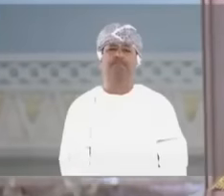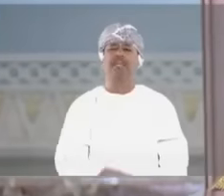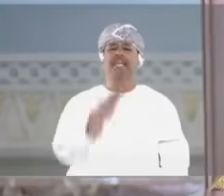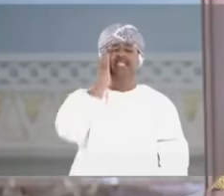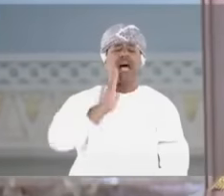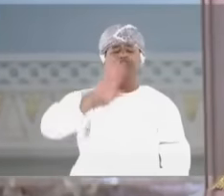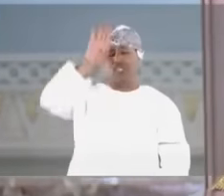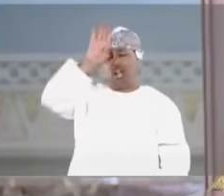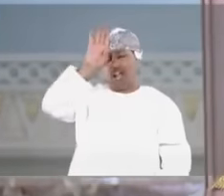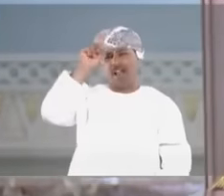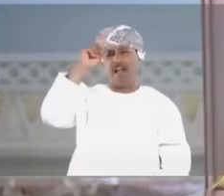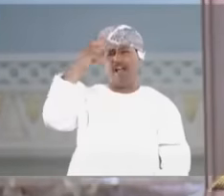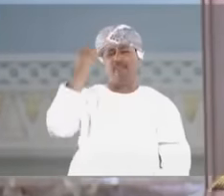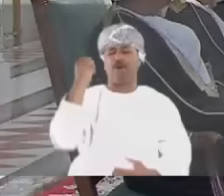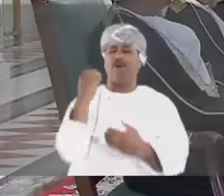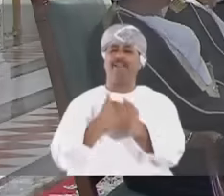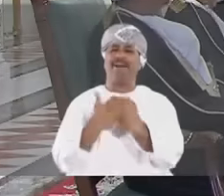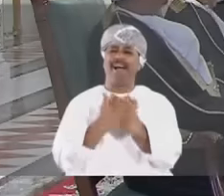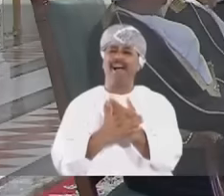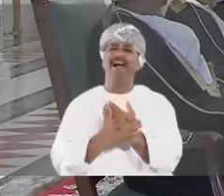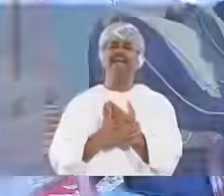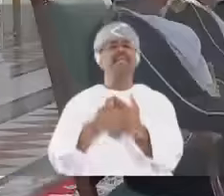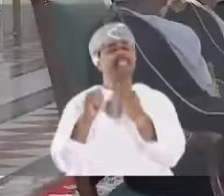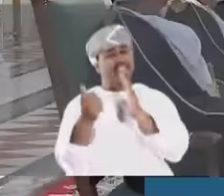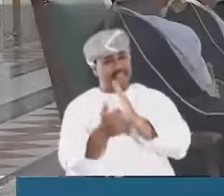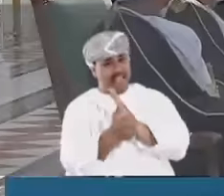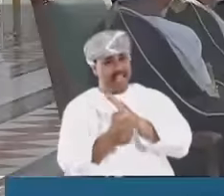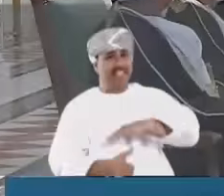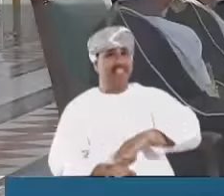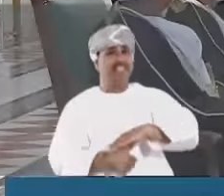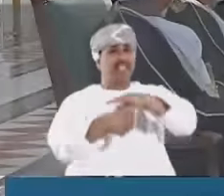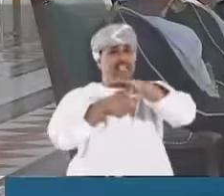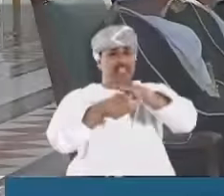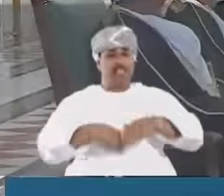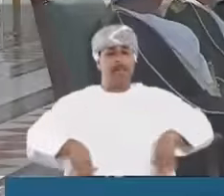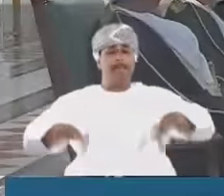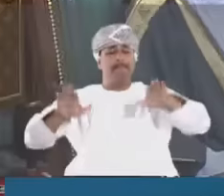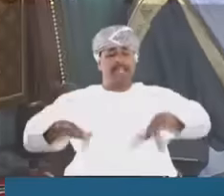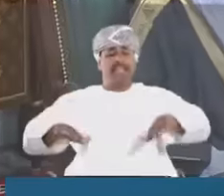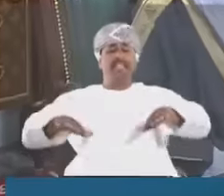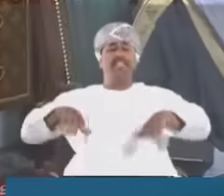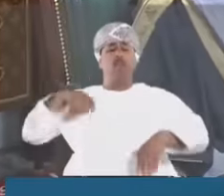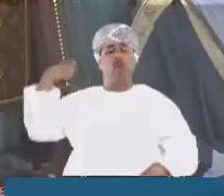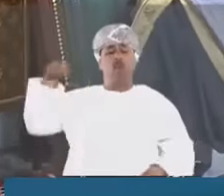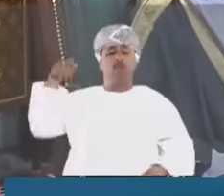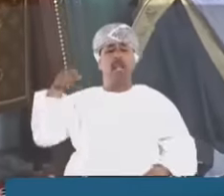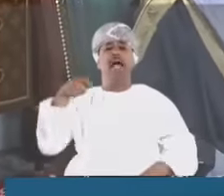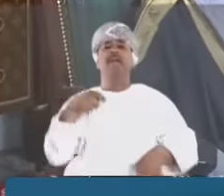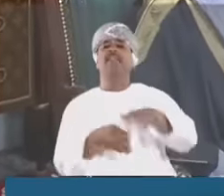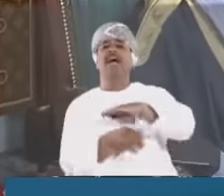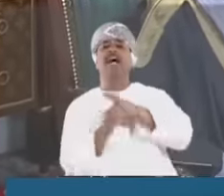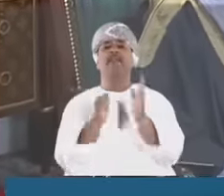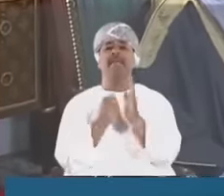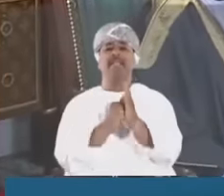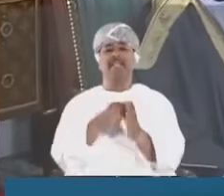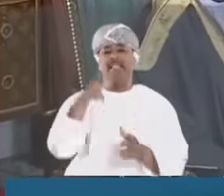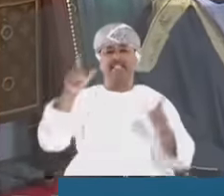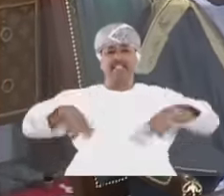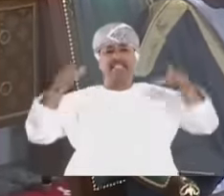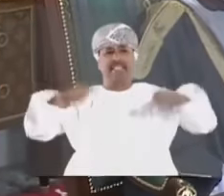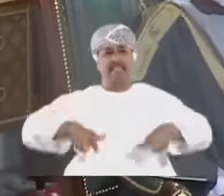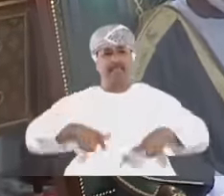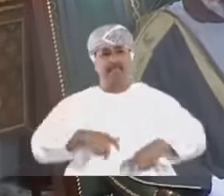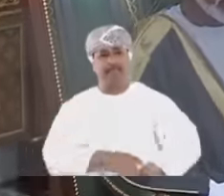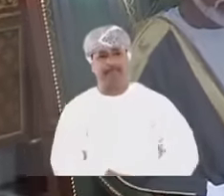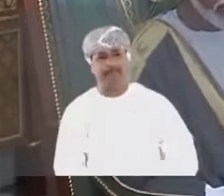جلالة السلطان المعظم حفظه الله ورعاه يترأس اجتماع مجلس الوزراء ببيت البركة العامر.